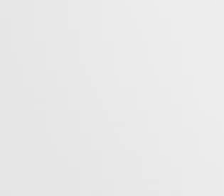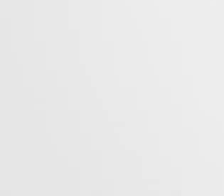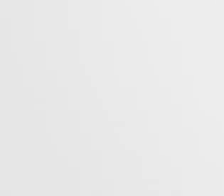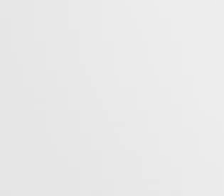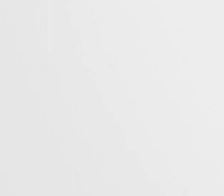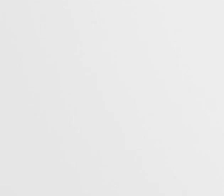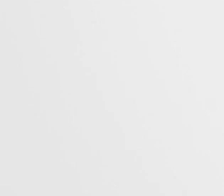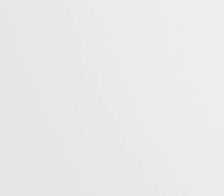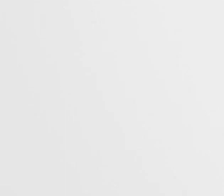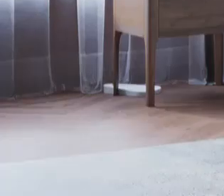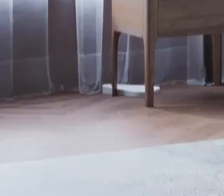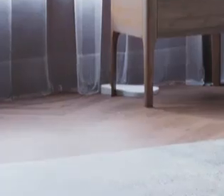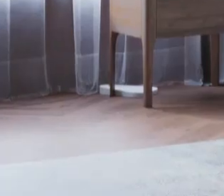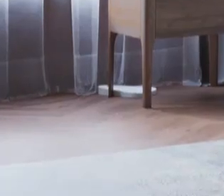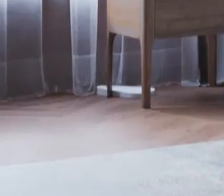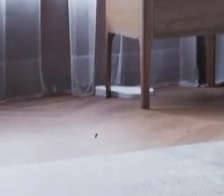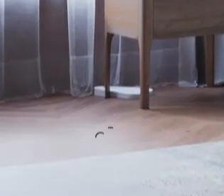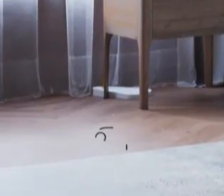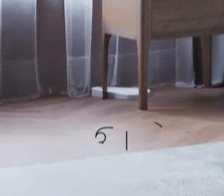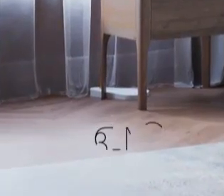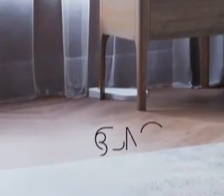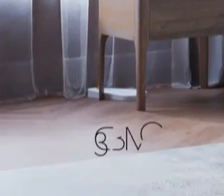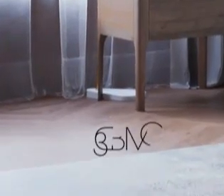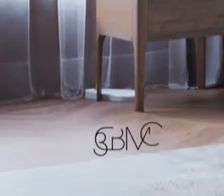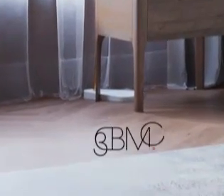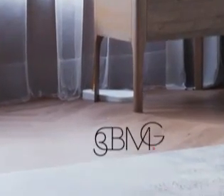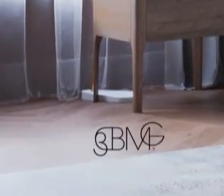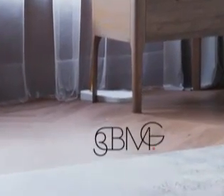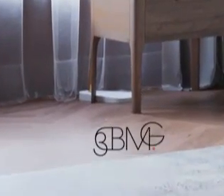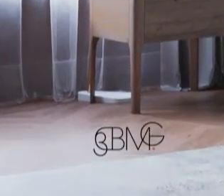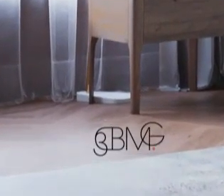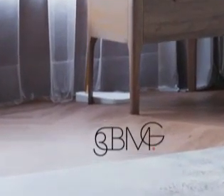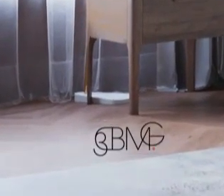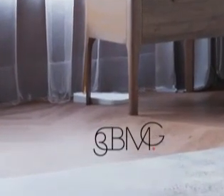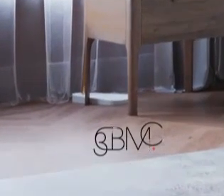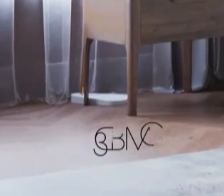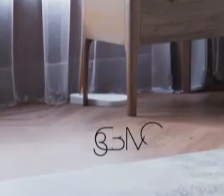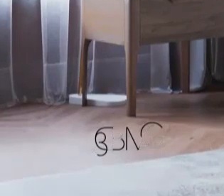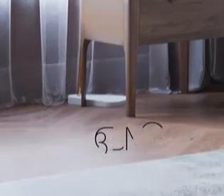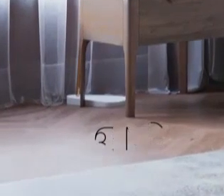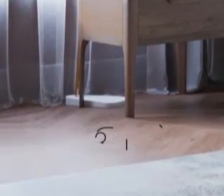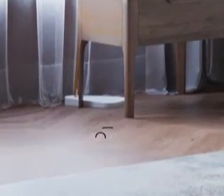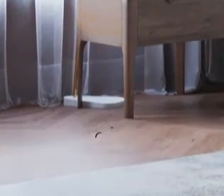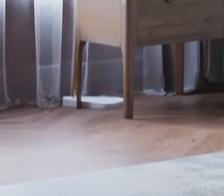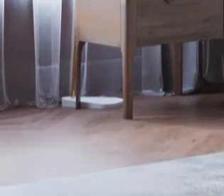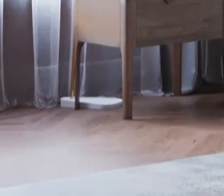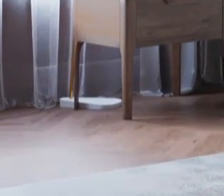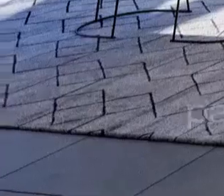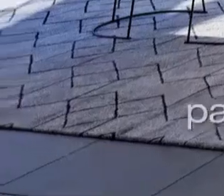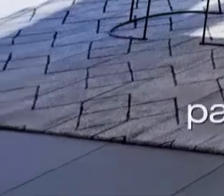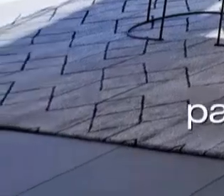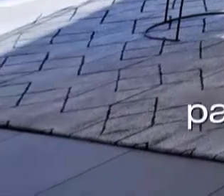התחזית בחסות. סוויס סיסטם, נראה אותך יוצא מהמיטה. סוויס סיסטם, מערכות